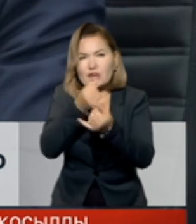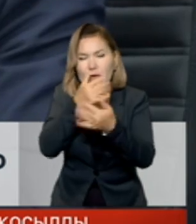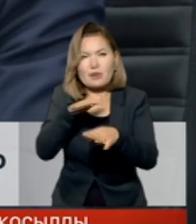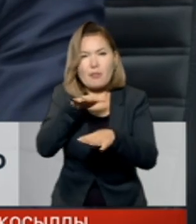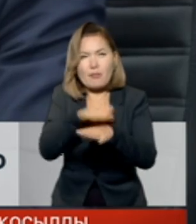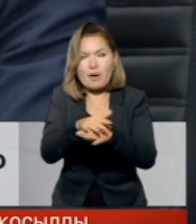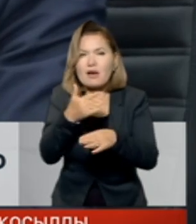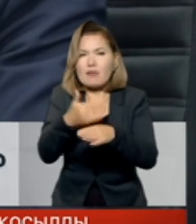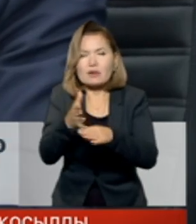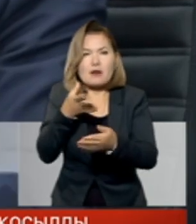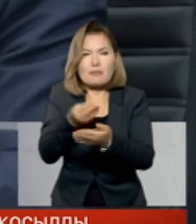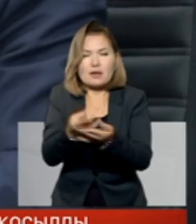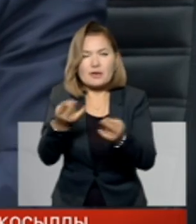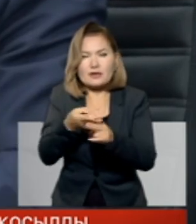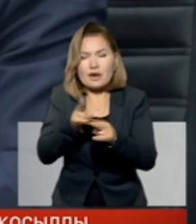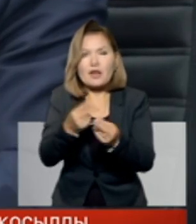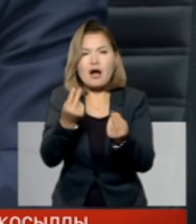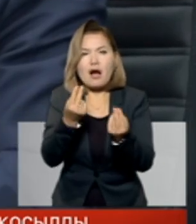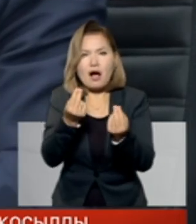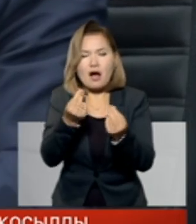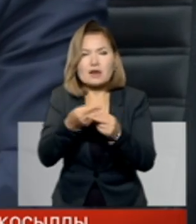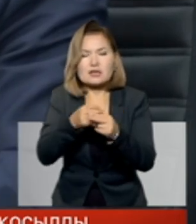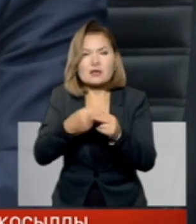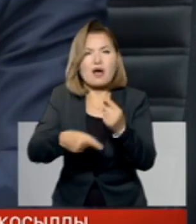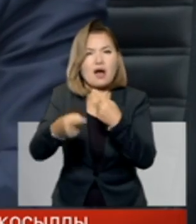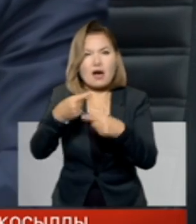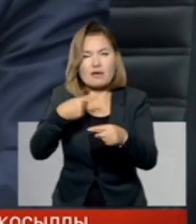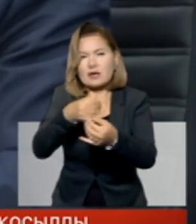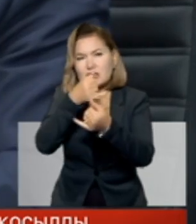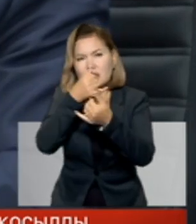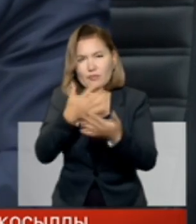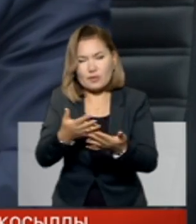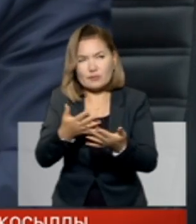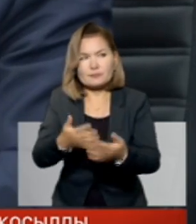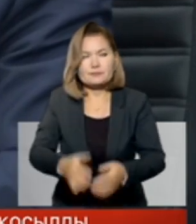айырысатын кез келді, бірақ қарызды қалай жабатынымызды тіпті білмей отырмыз.